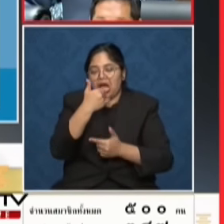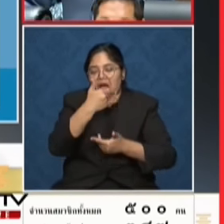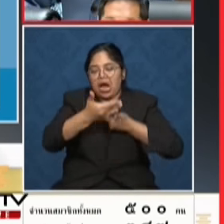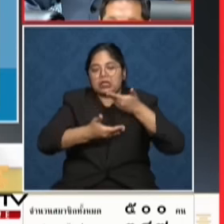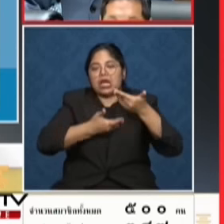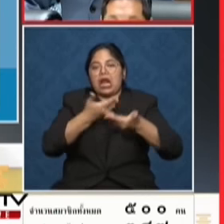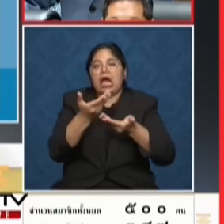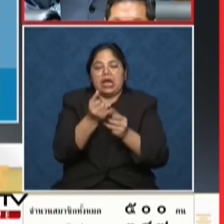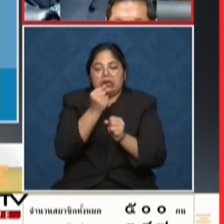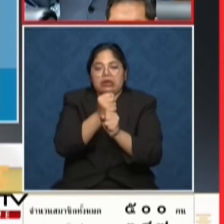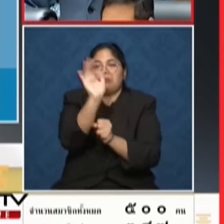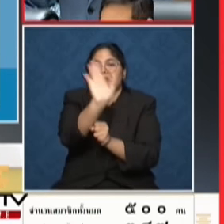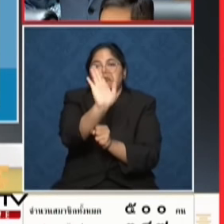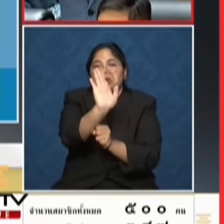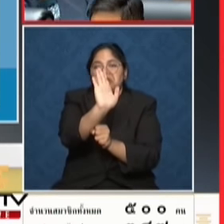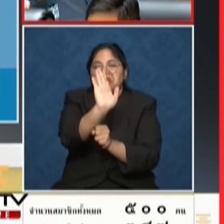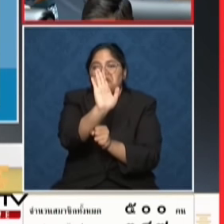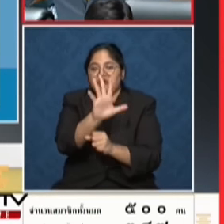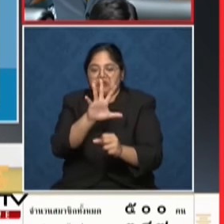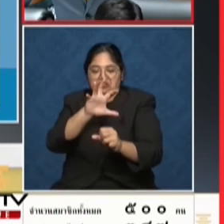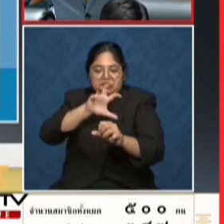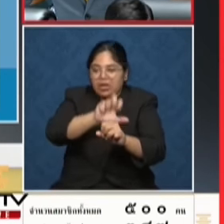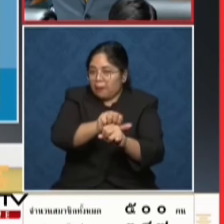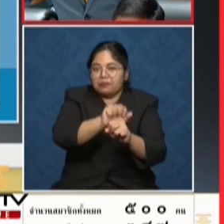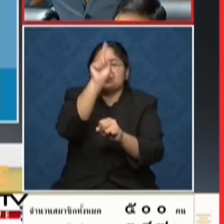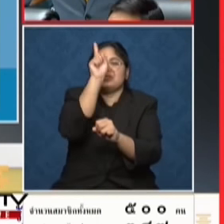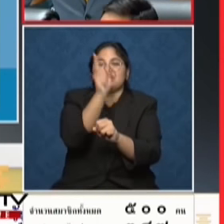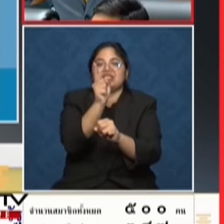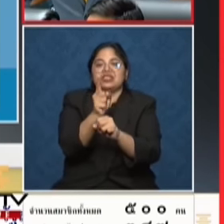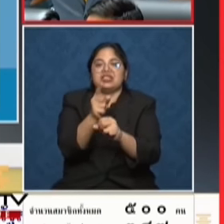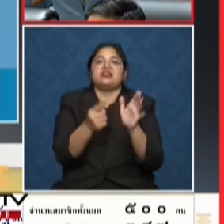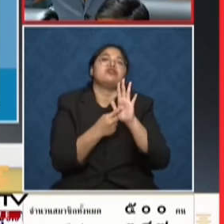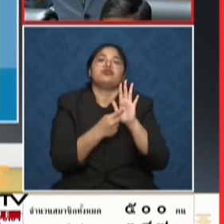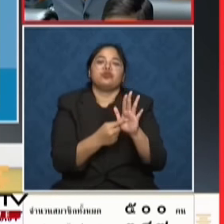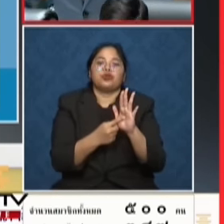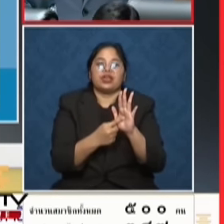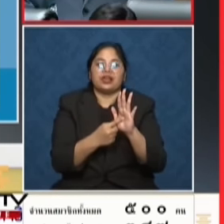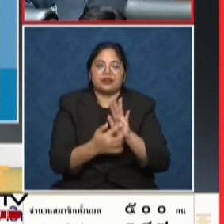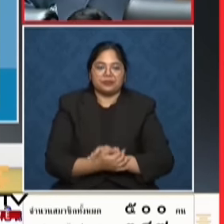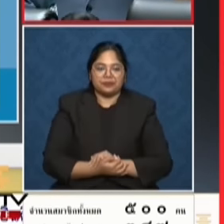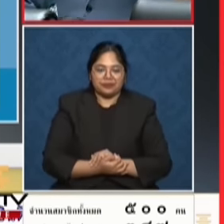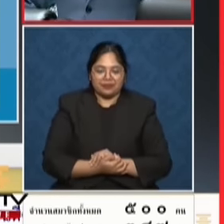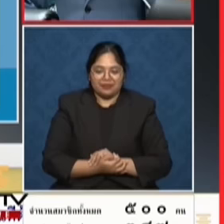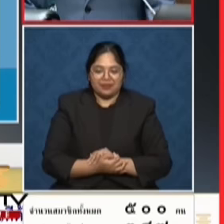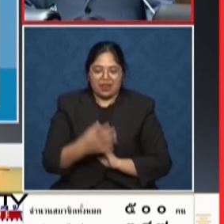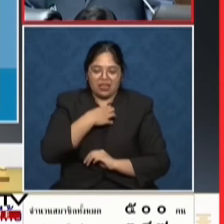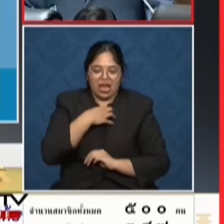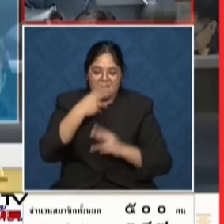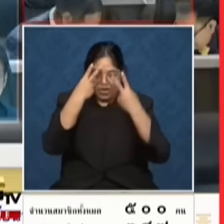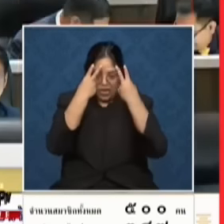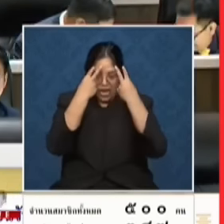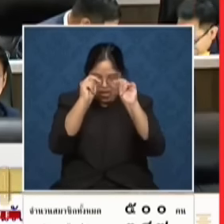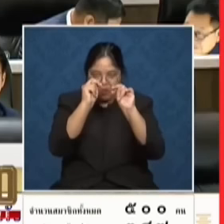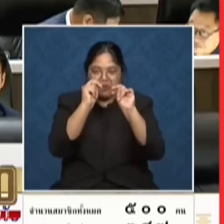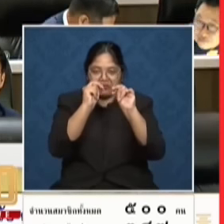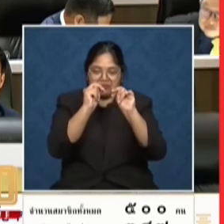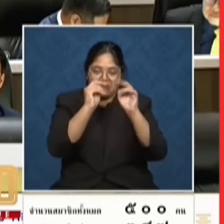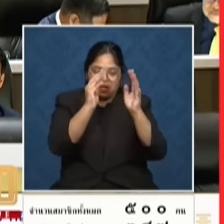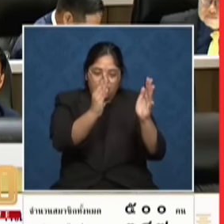ากไปร่วมรัฐบาลเนี่ยแล้วยังไงอะที่ใส่เสียบขนาดนี้นี่เอาตายเลยนะ เมื่อวานเขาประกาศแล้วก็ไม่ไป อ ๋ อ ไ